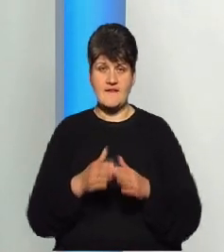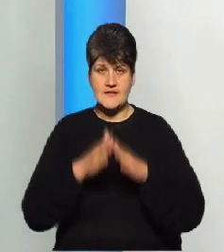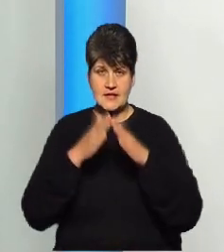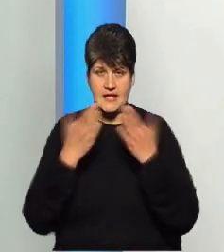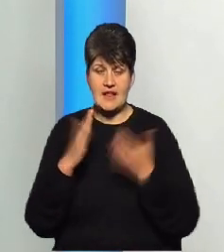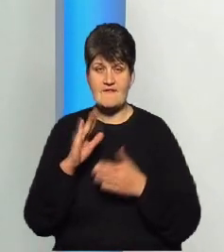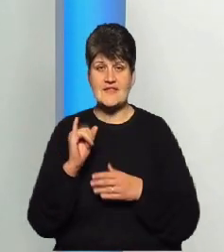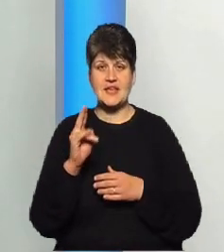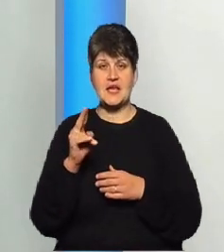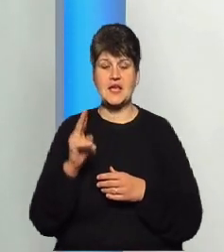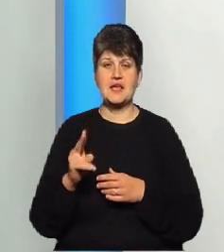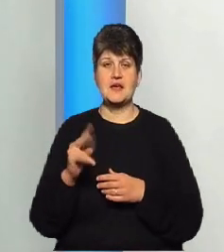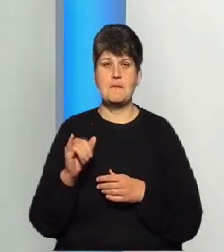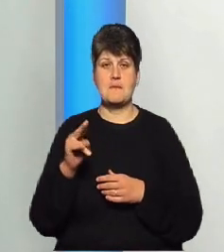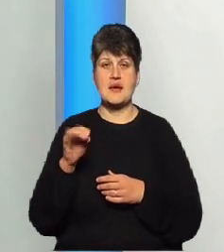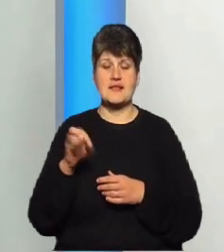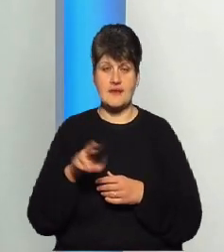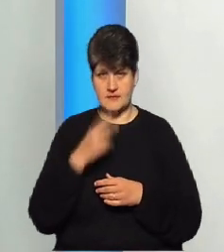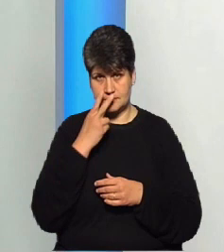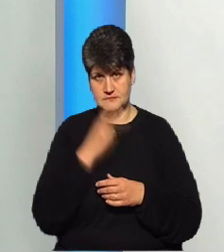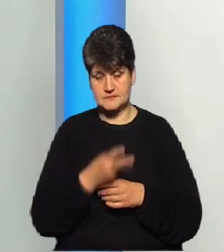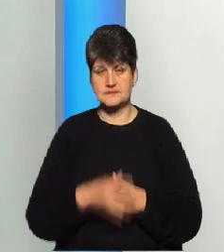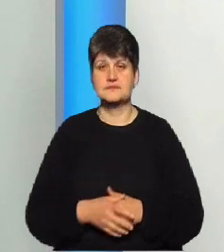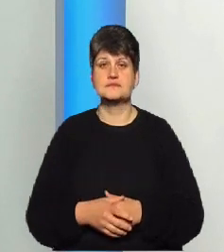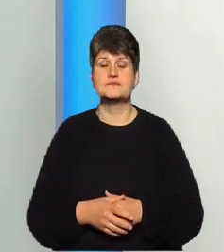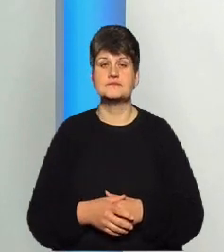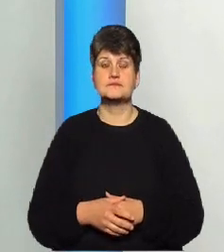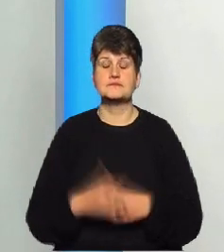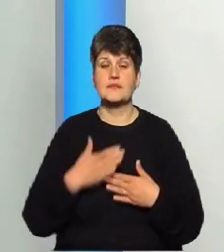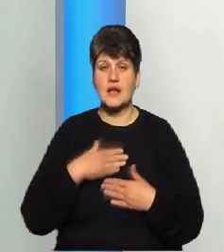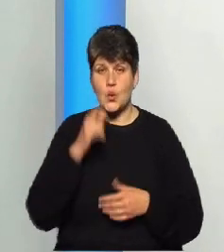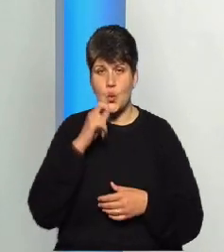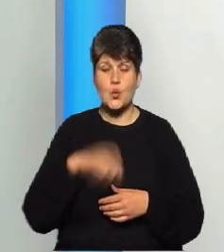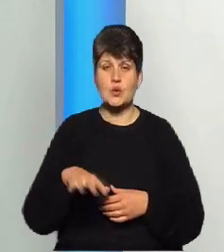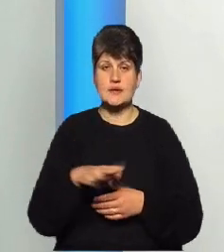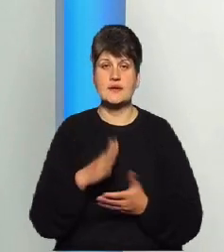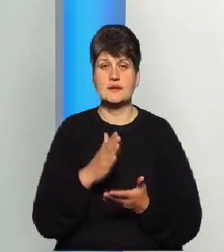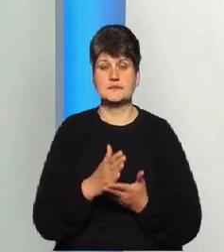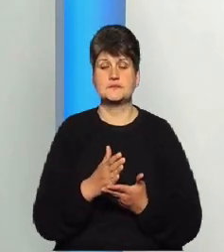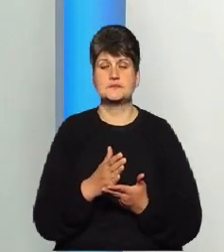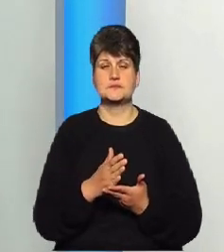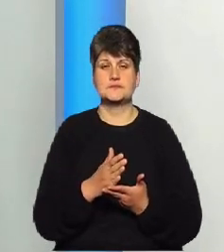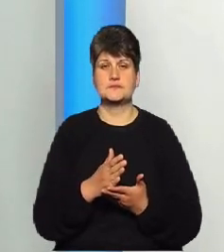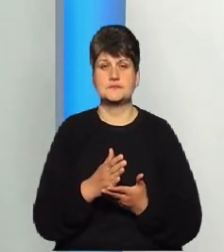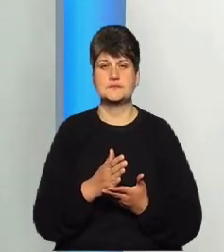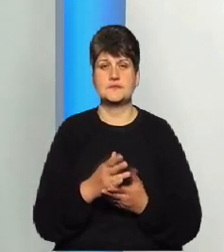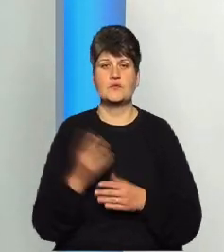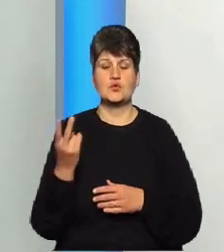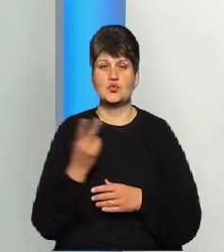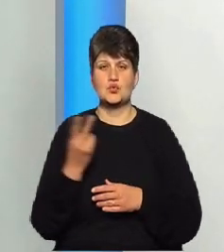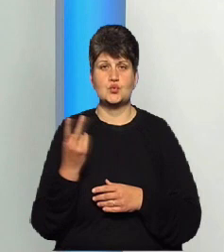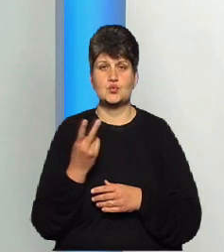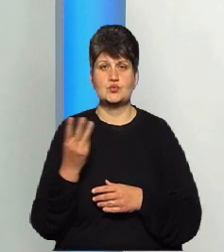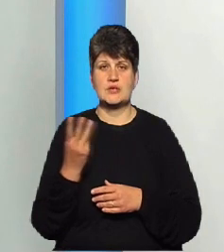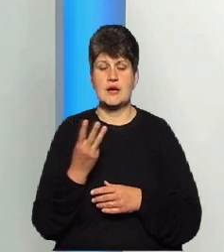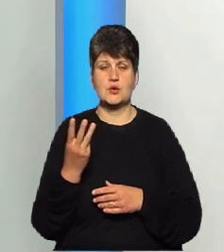глянула. Так, наша Україна, наша держава знаходиться в другому часу. Третьому часовому поясі,